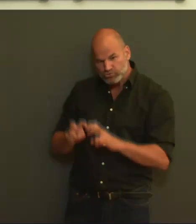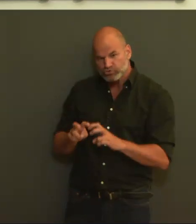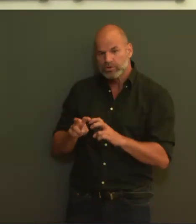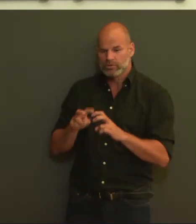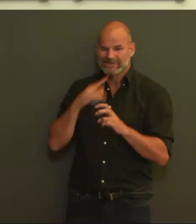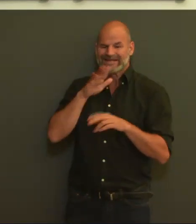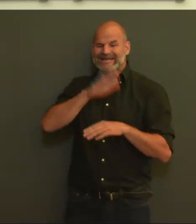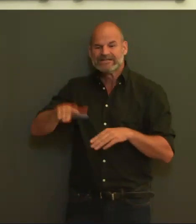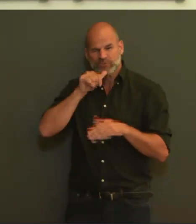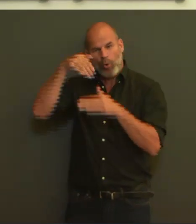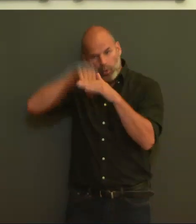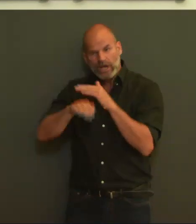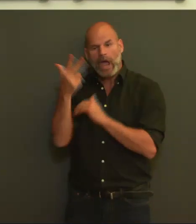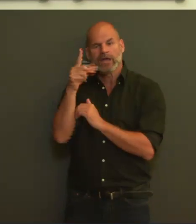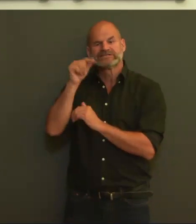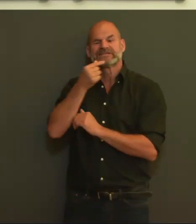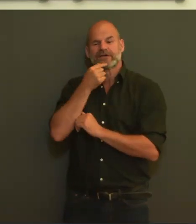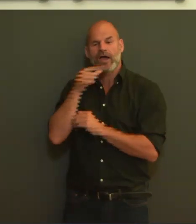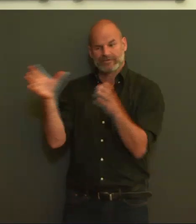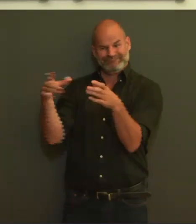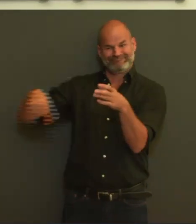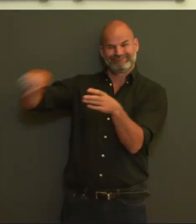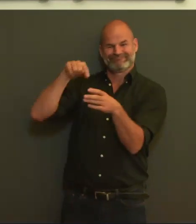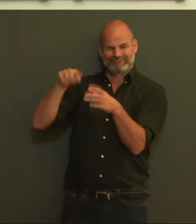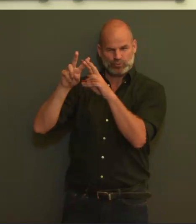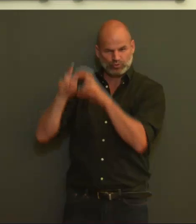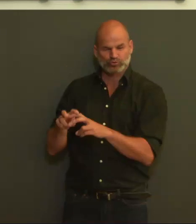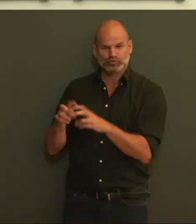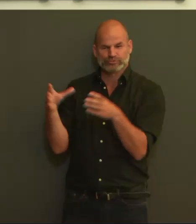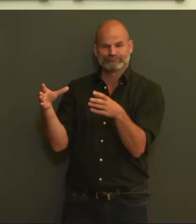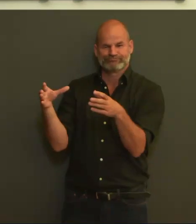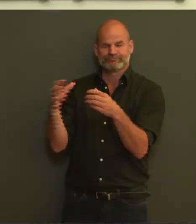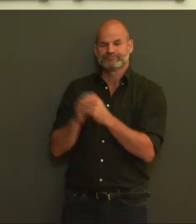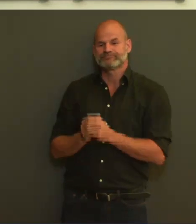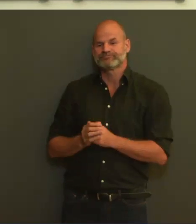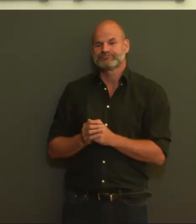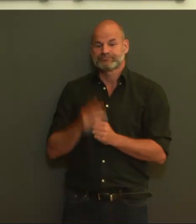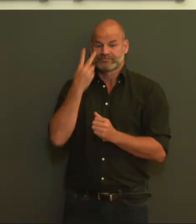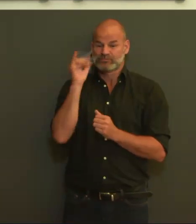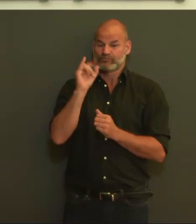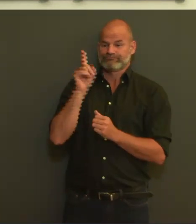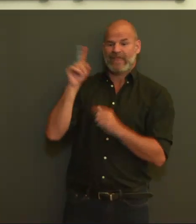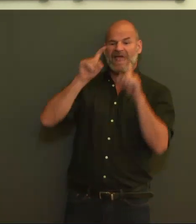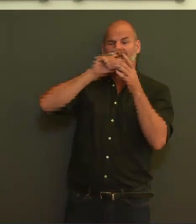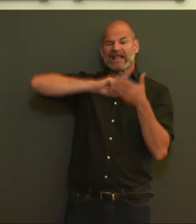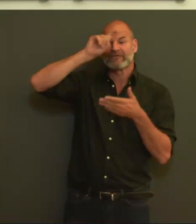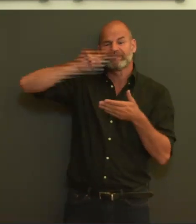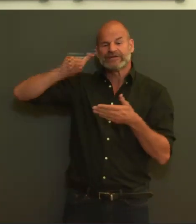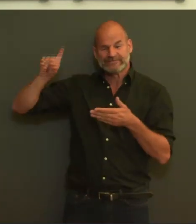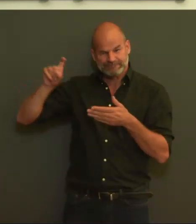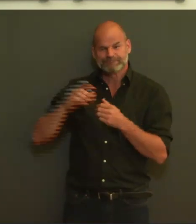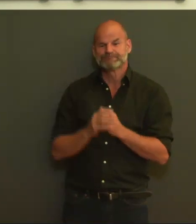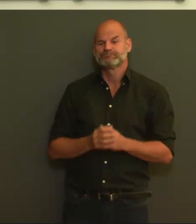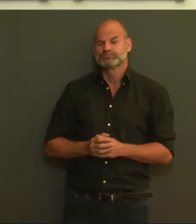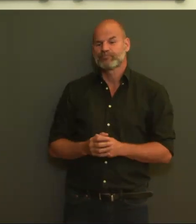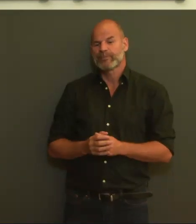Betreft het aantal testen dat werd uitgevoerd. Op deze figuur ziet u het totaal aantal kinderen dat getest werd in